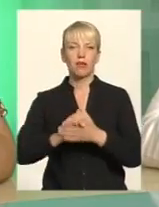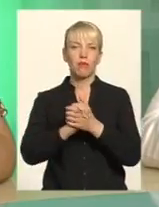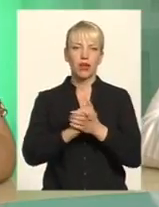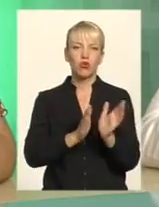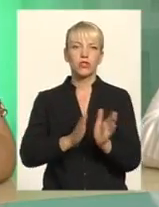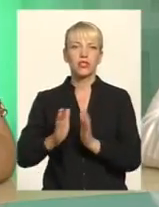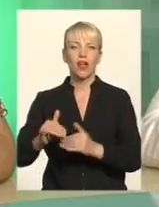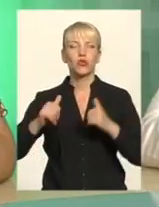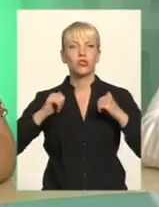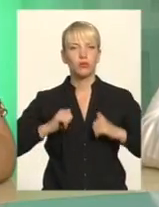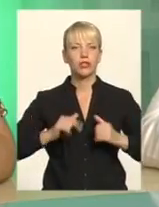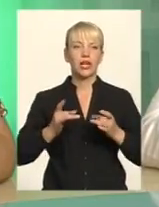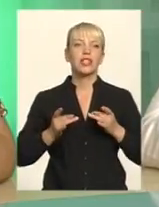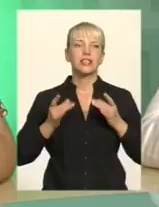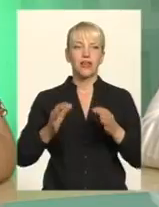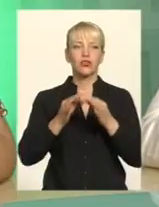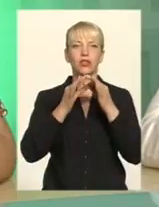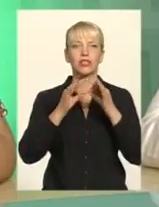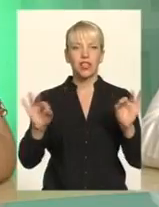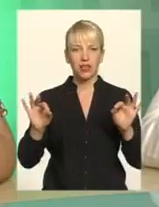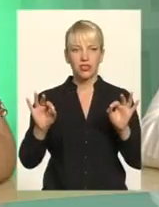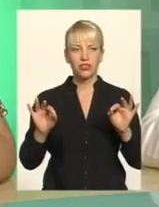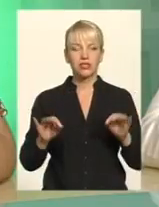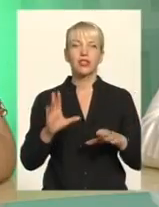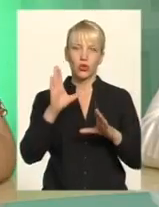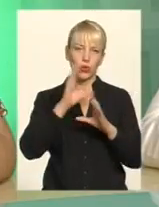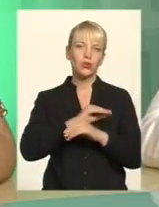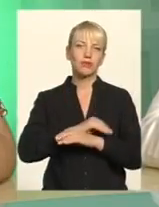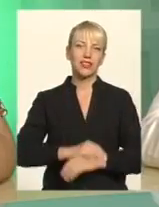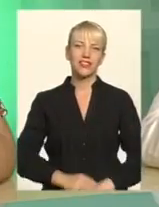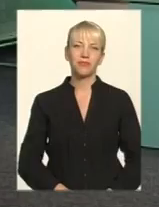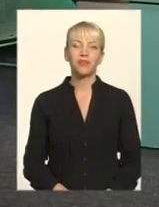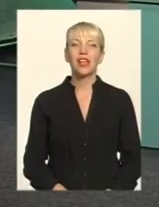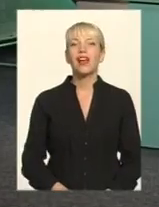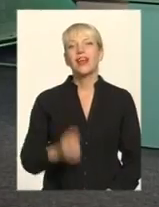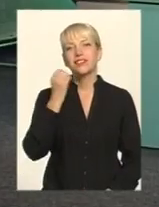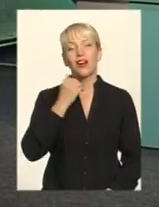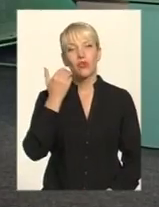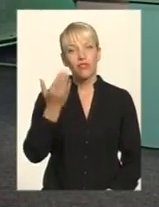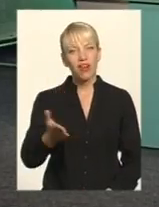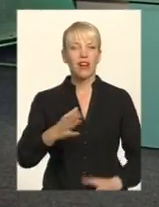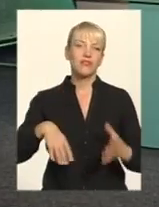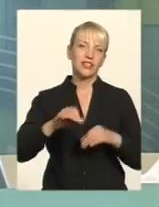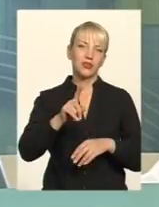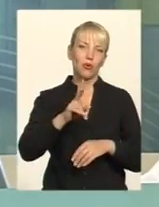і спокою. І, звичайно, святом незалежності і успіхів. Дякую вам, дякую